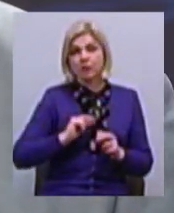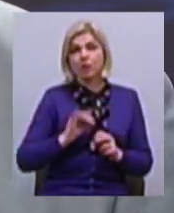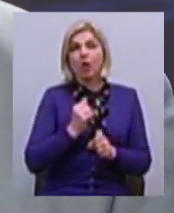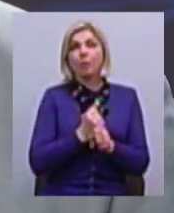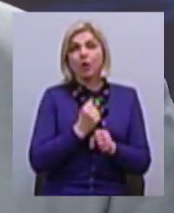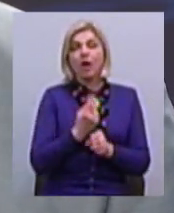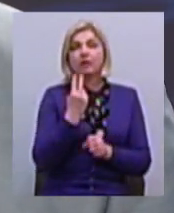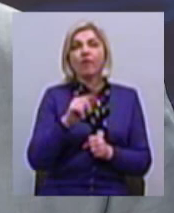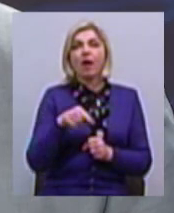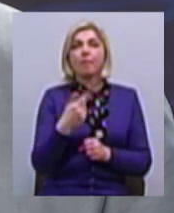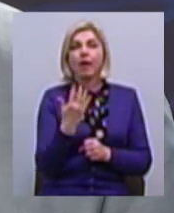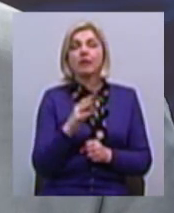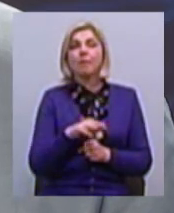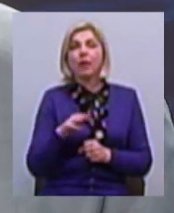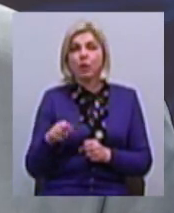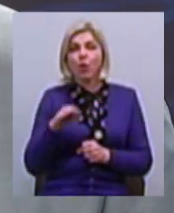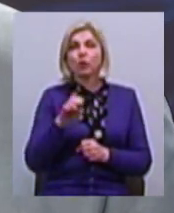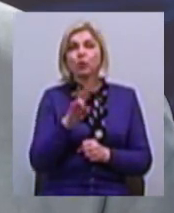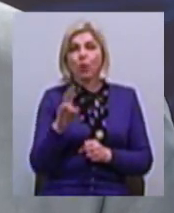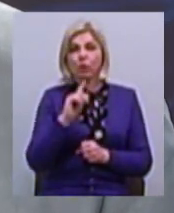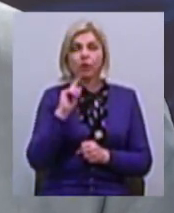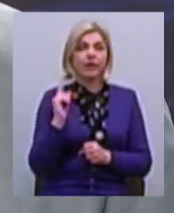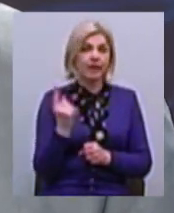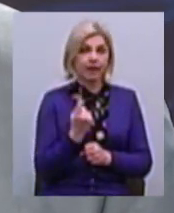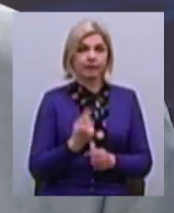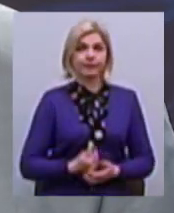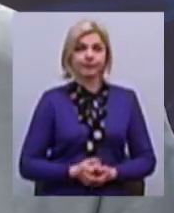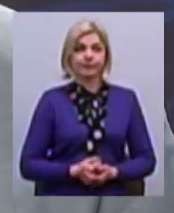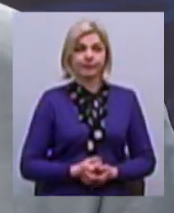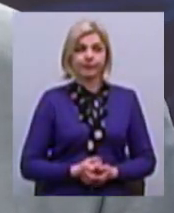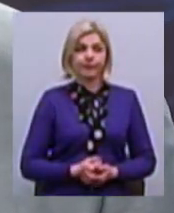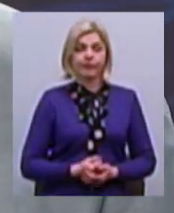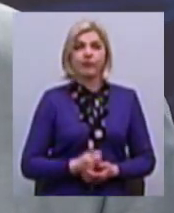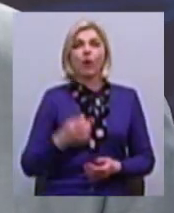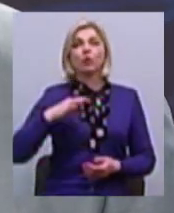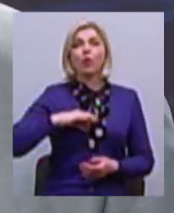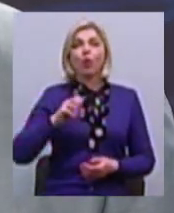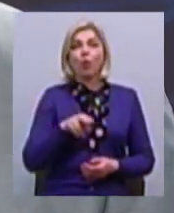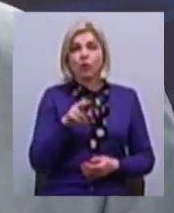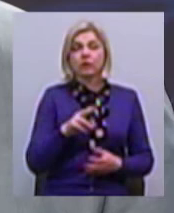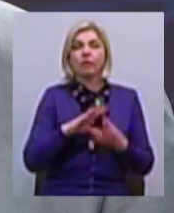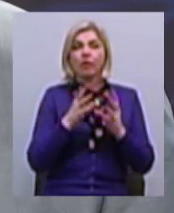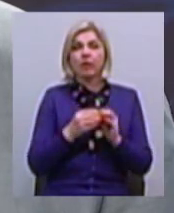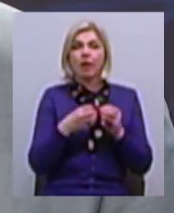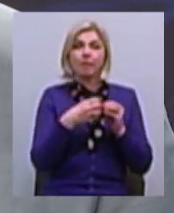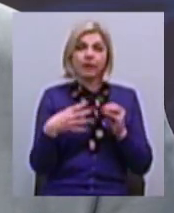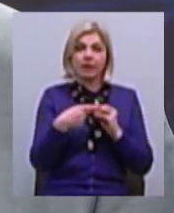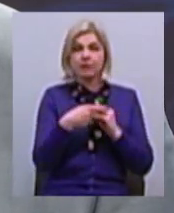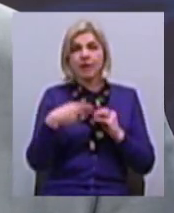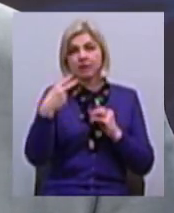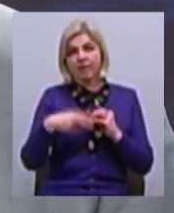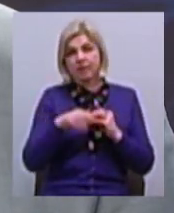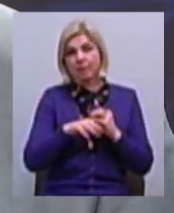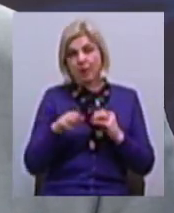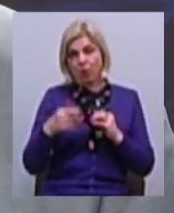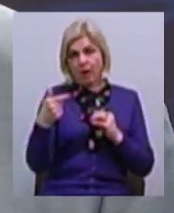2,5 мільйона тонн вантажів на рік. Валовий дохід складає 15-20 мільйонів гривень